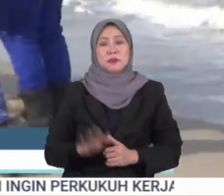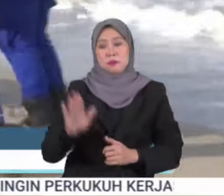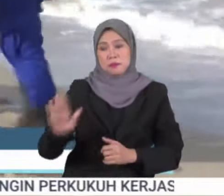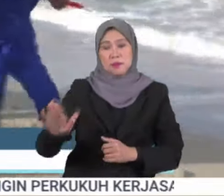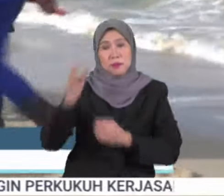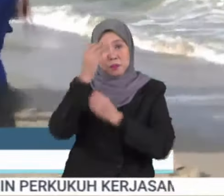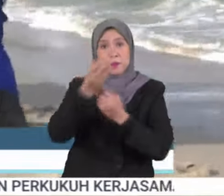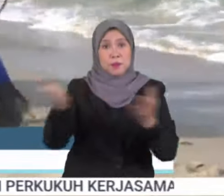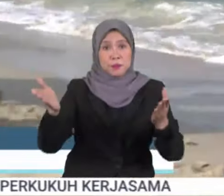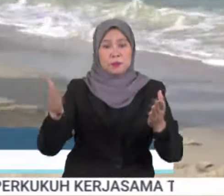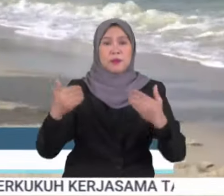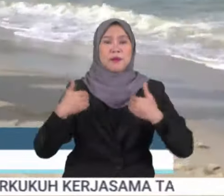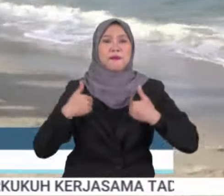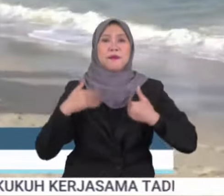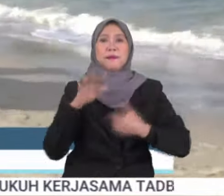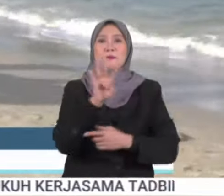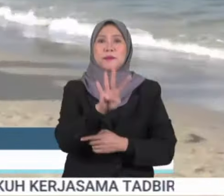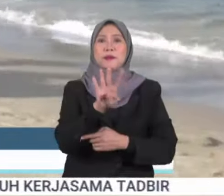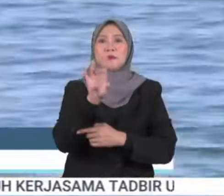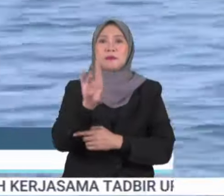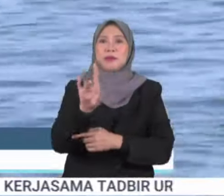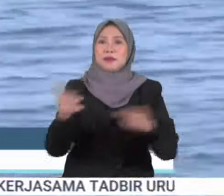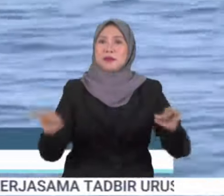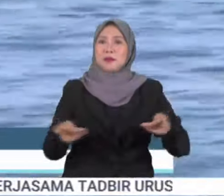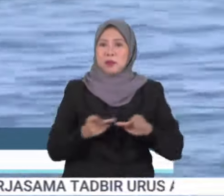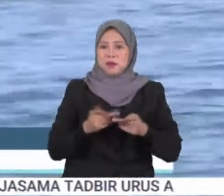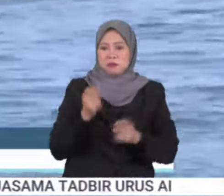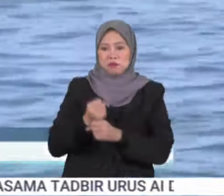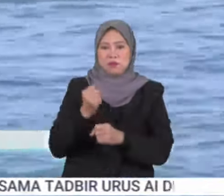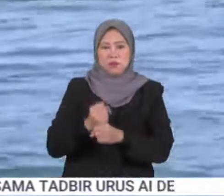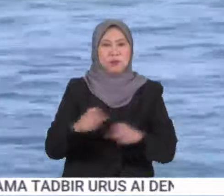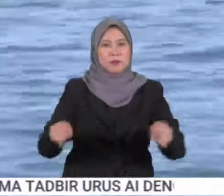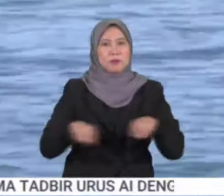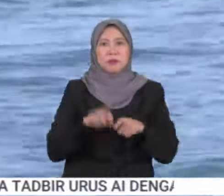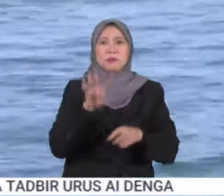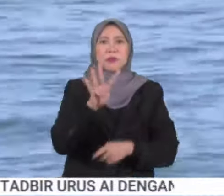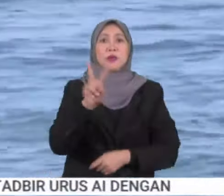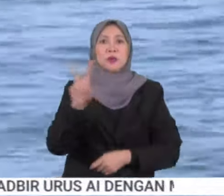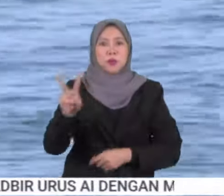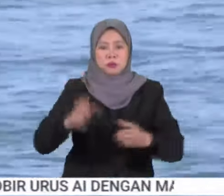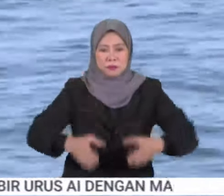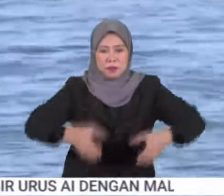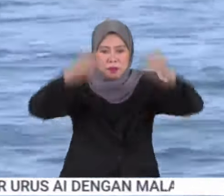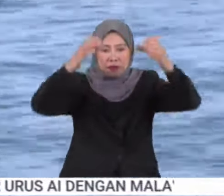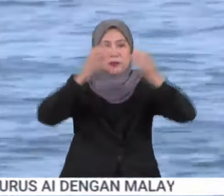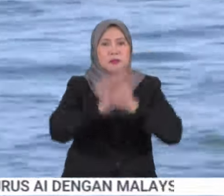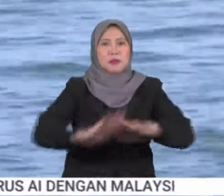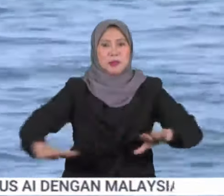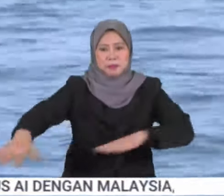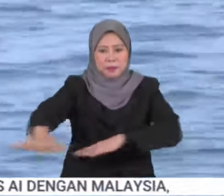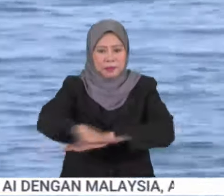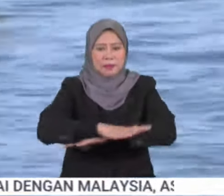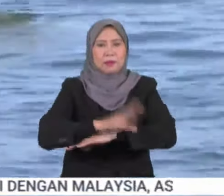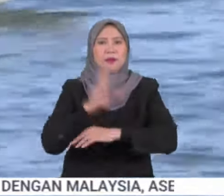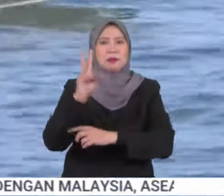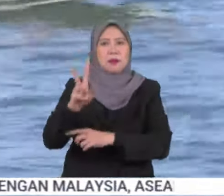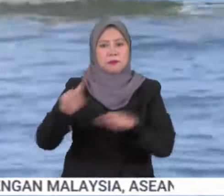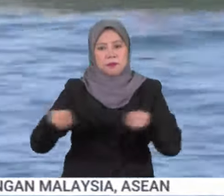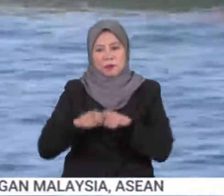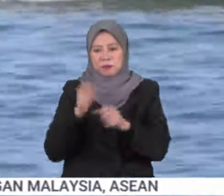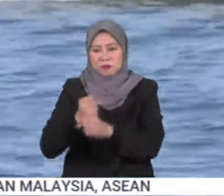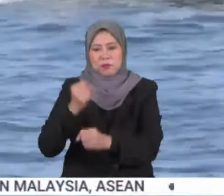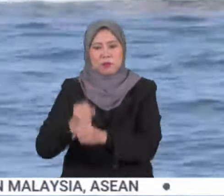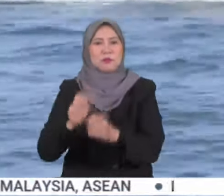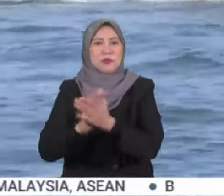Beliau turut memaklumkan terdapat 48 kawasan penugasan iaitu 42 menara penyelamat pantai dan 6 stesen